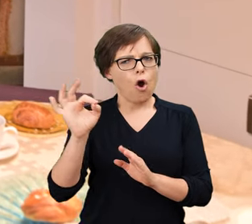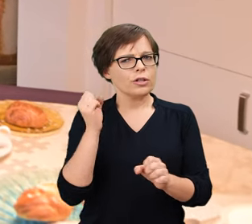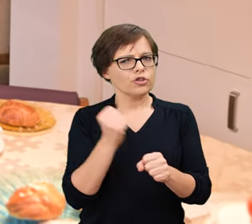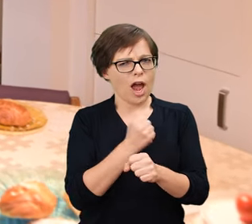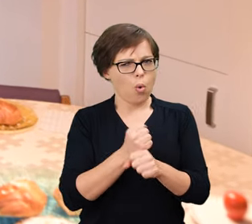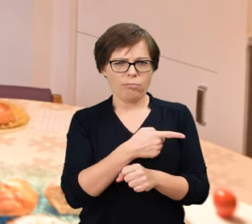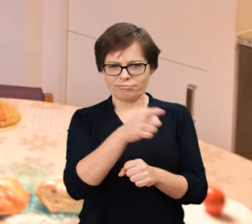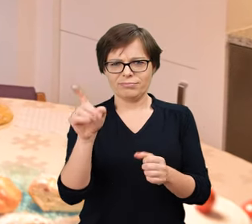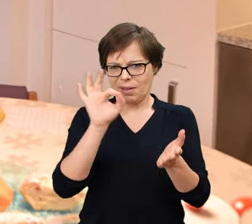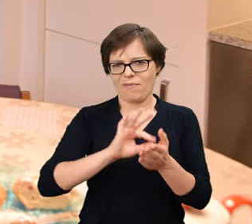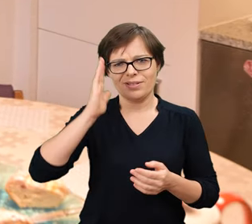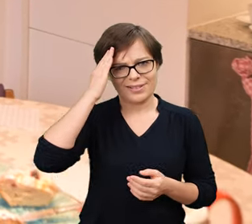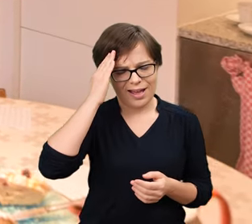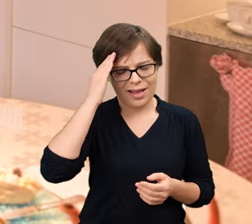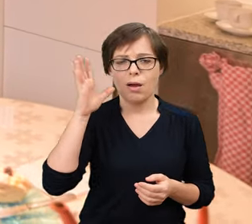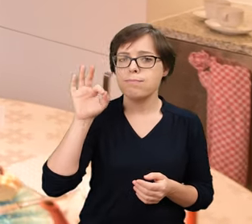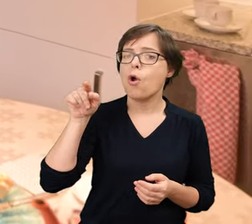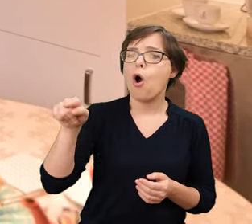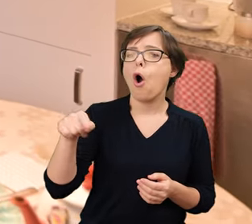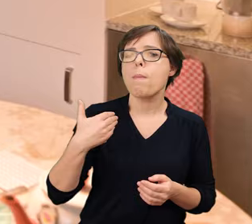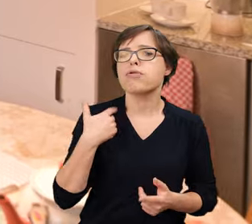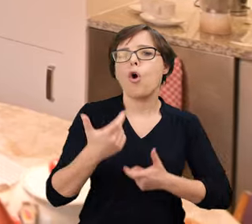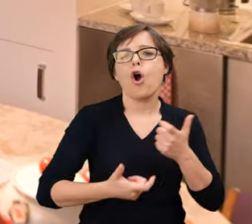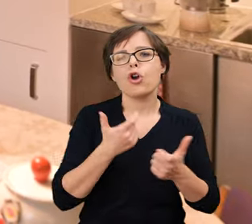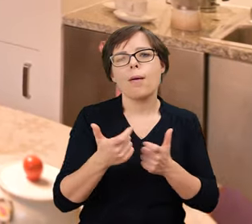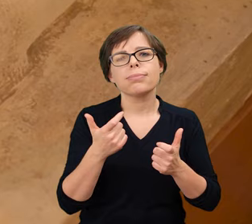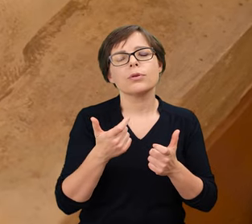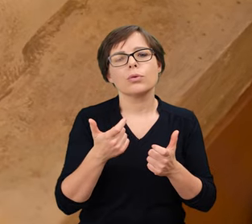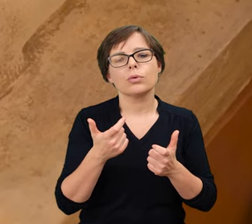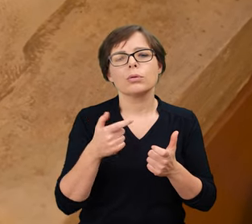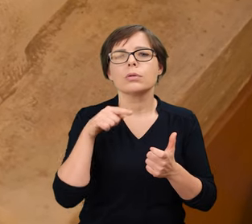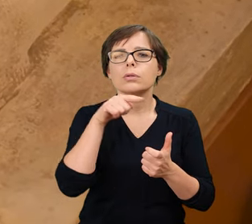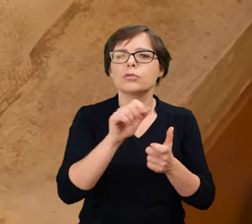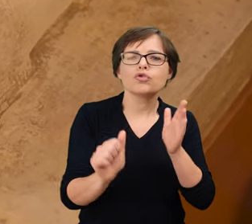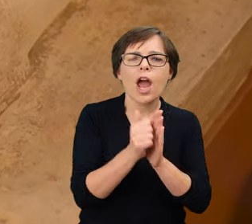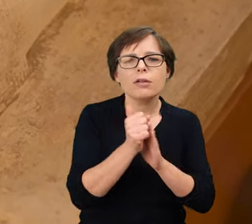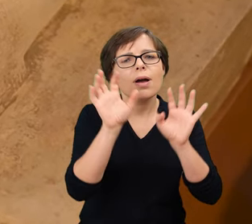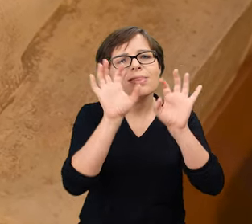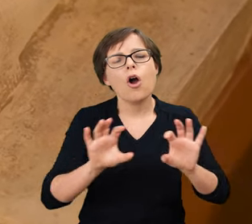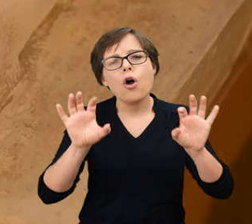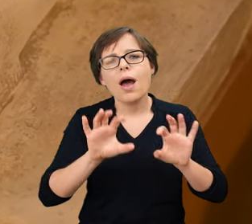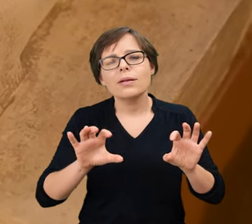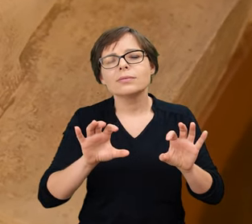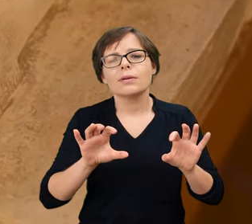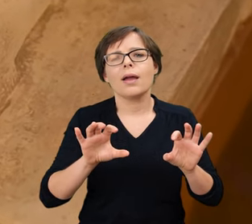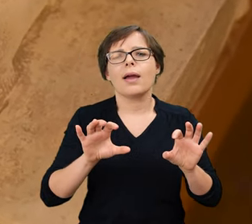znają. Dlatego, że Żurakowski wyrzeźbił dekoracje, rzeźbiarskie dekoracje na